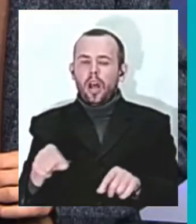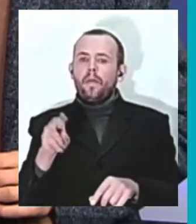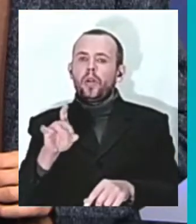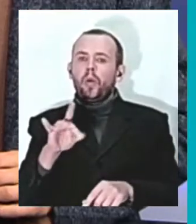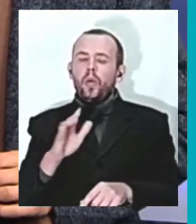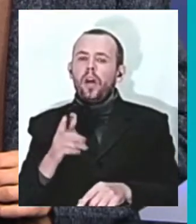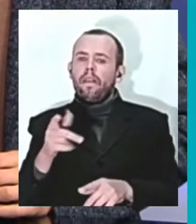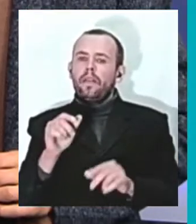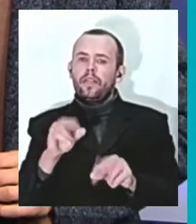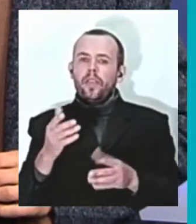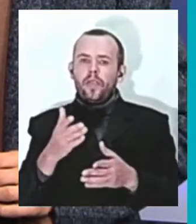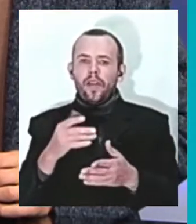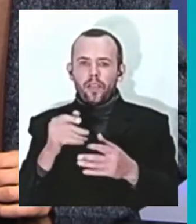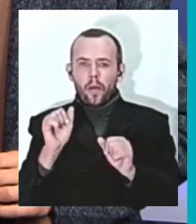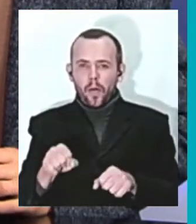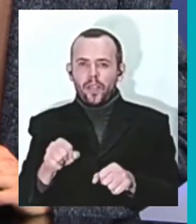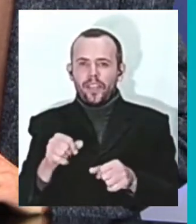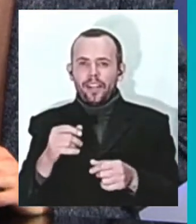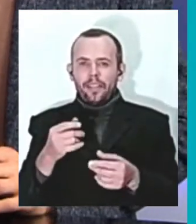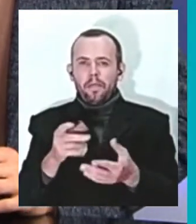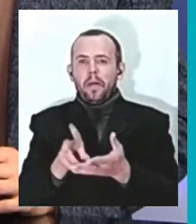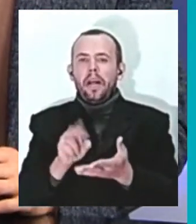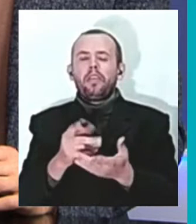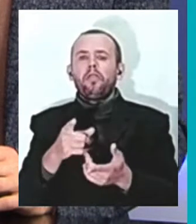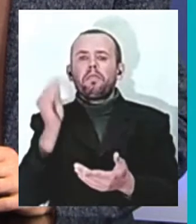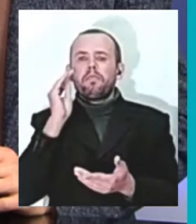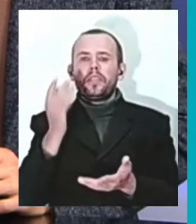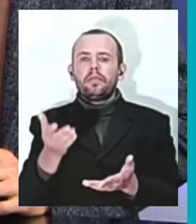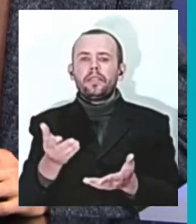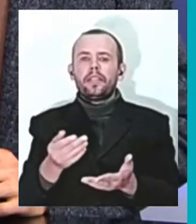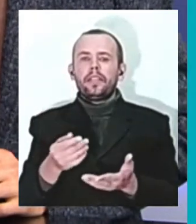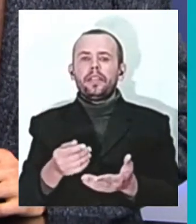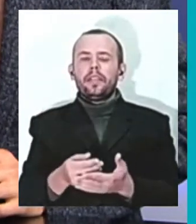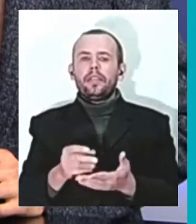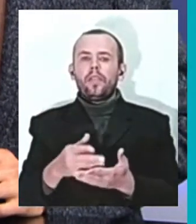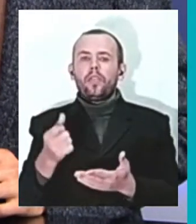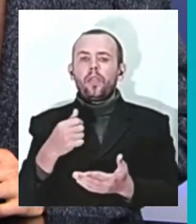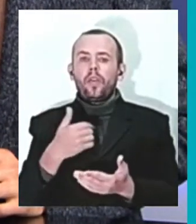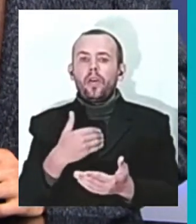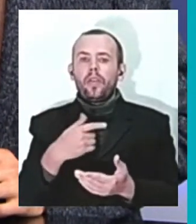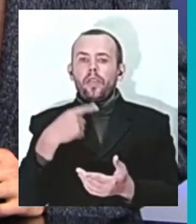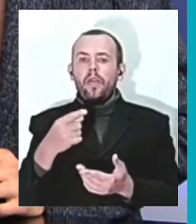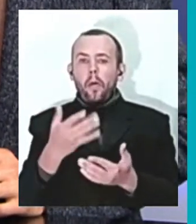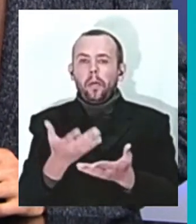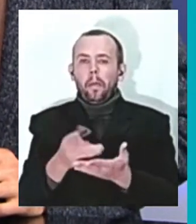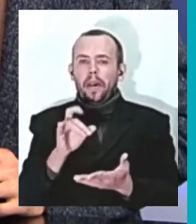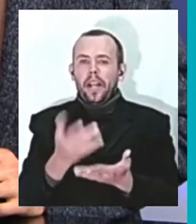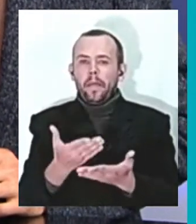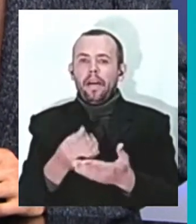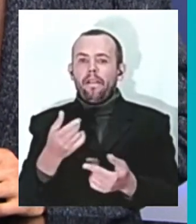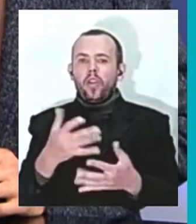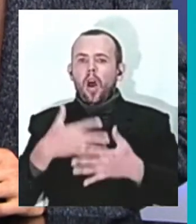в яких... Можете приклади навести, що мається на увазі? Ну вот я начинаю приводить примеры. Да? Вот огромное количество отчетности,